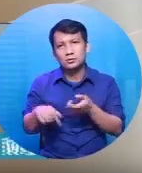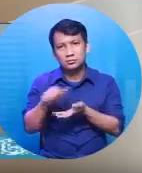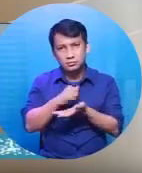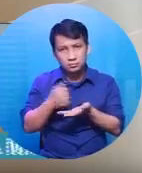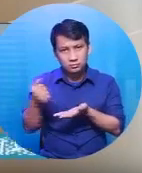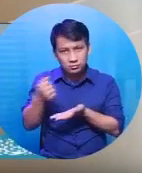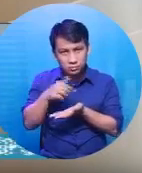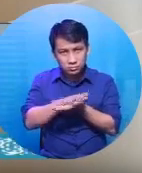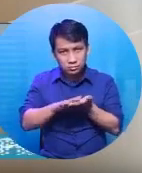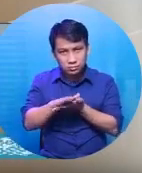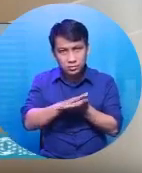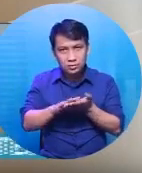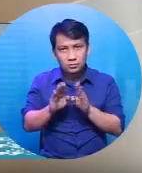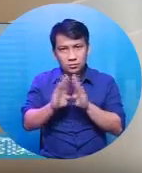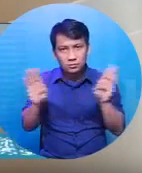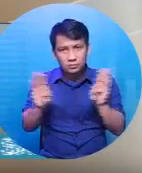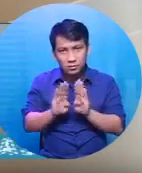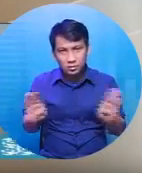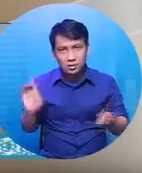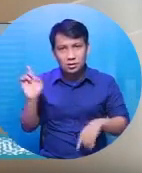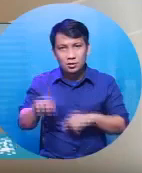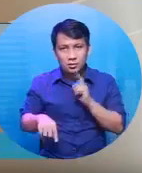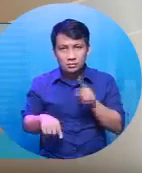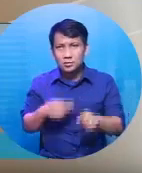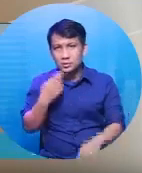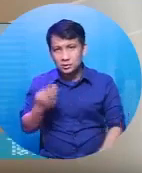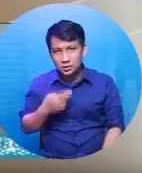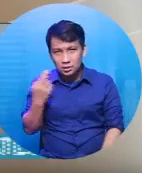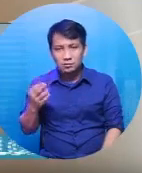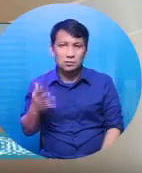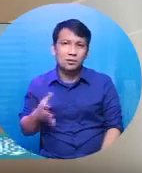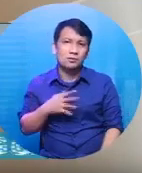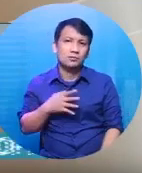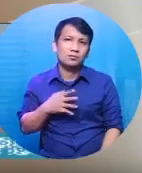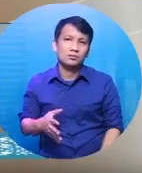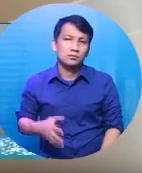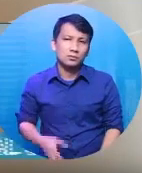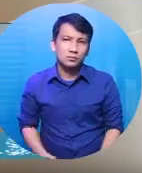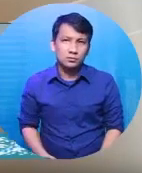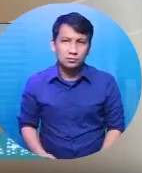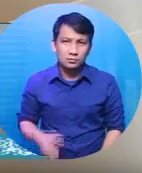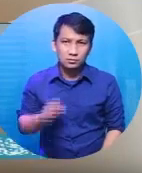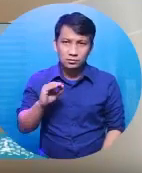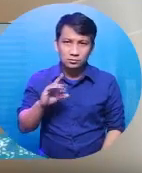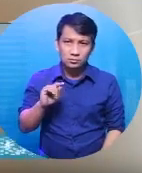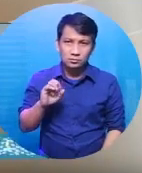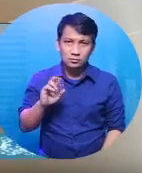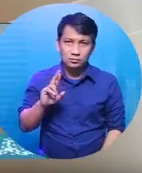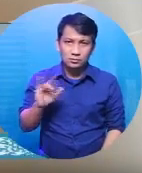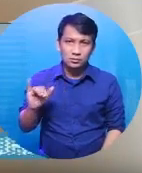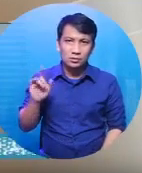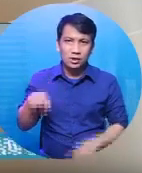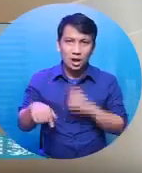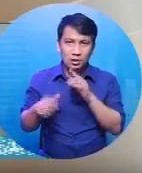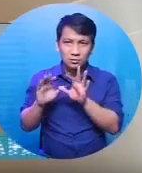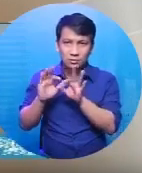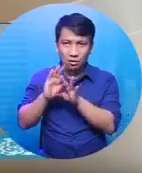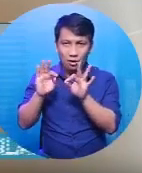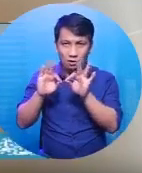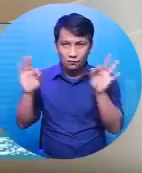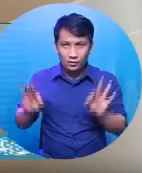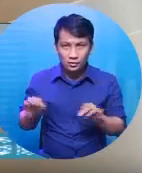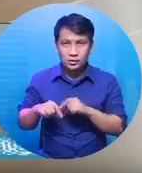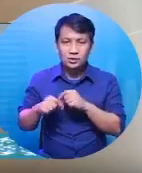kapag meron na ulit restaurant na bukas at makapag-dishwashing siya doon, then pwede po. Hindi, factory na po siya ngayon, sir. Sa factory na po siya nagtatrabaho, factory. Sir,